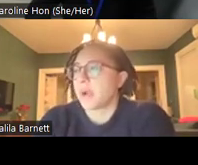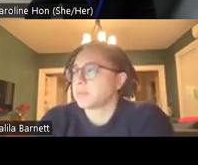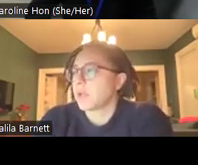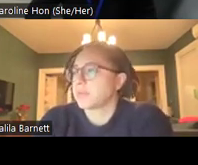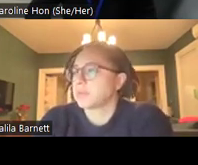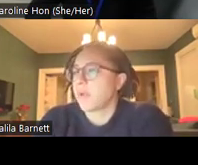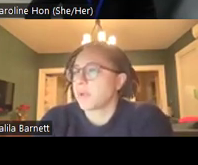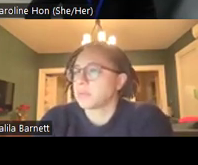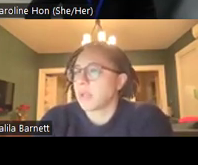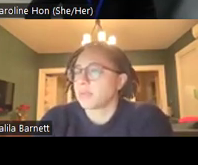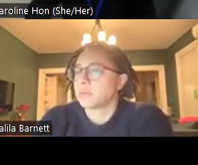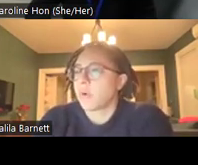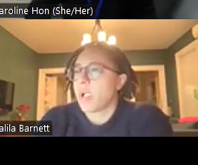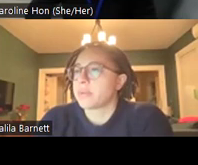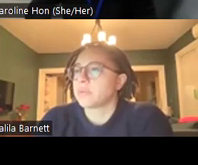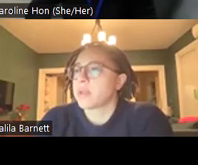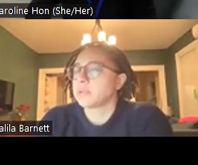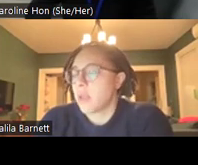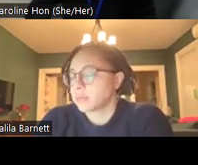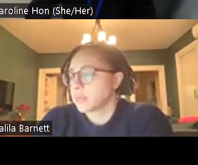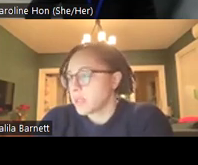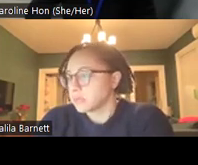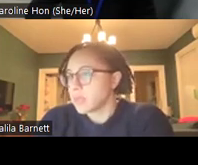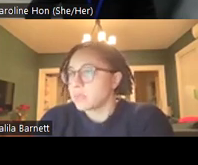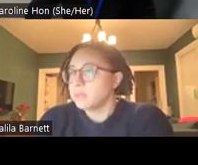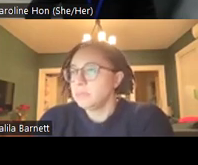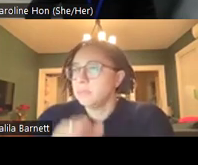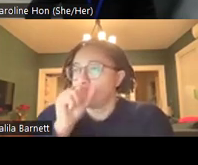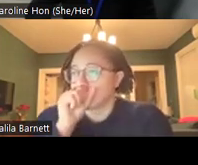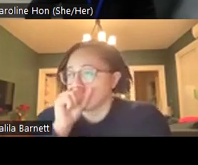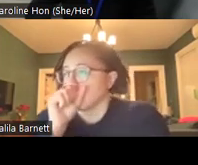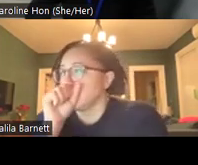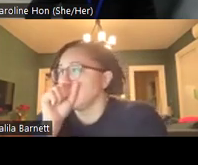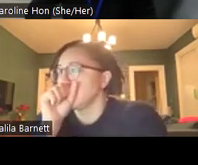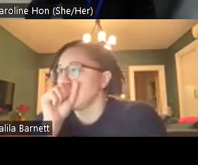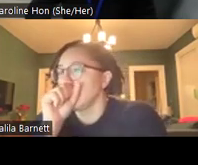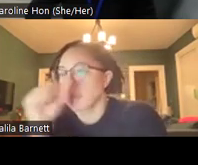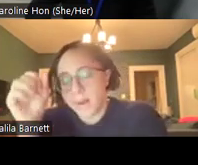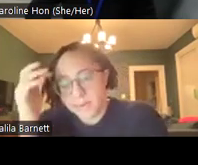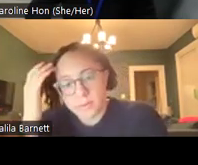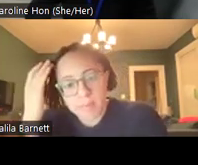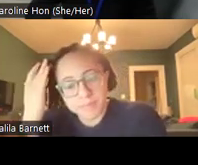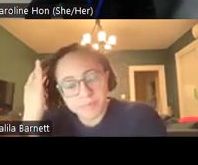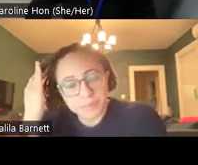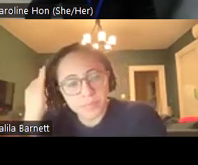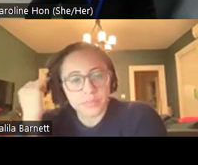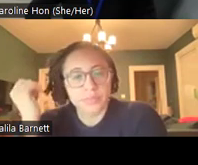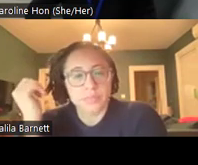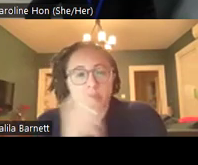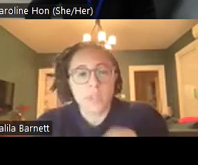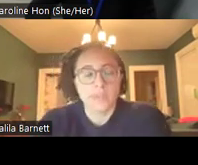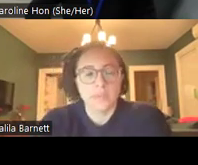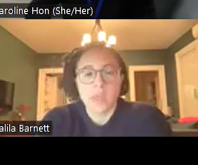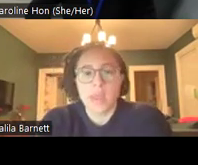hội đồng công lý và ưu tiên của các